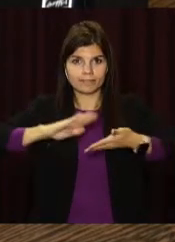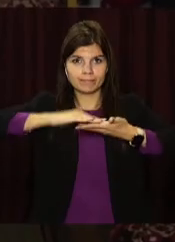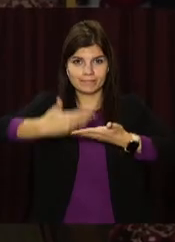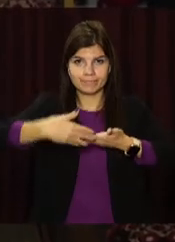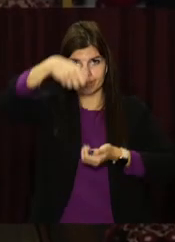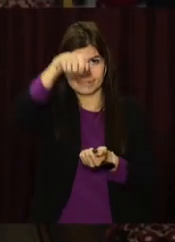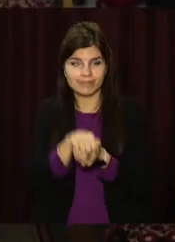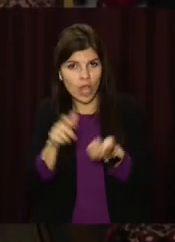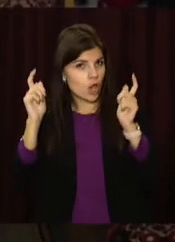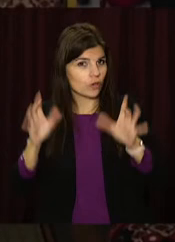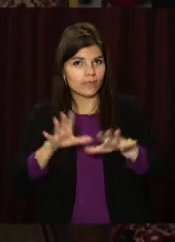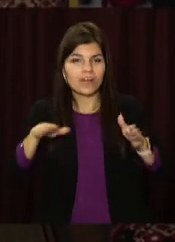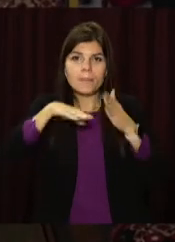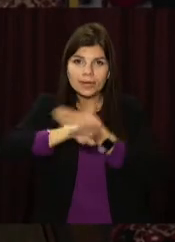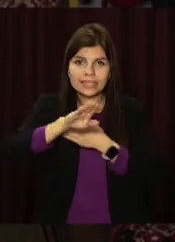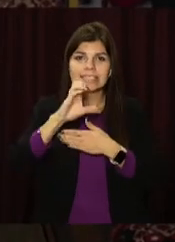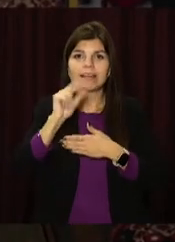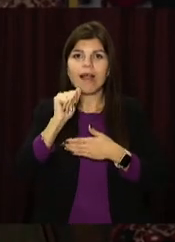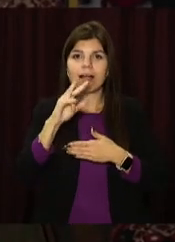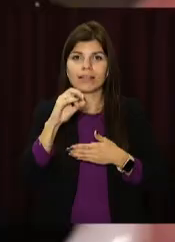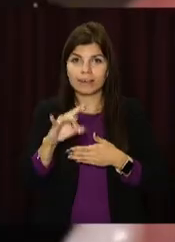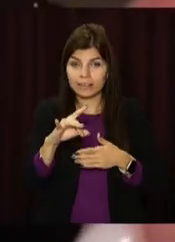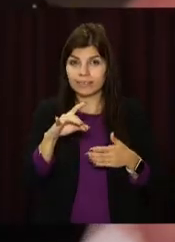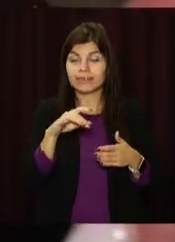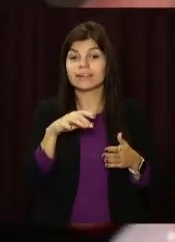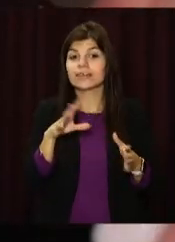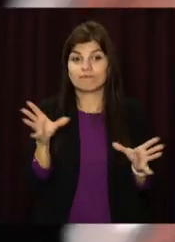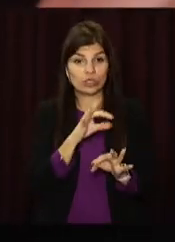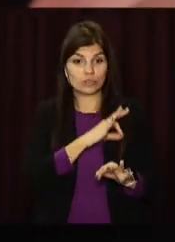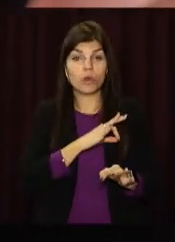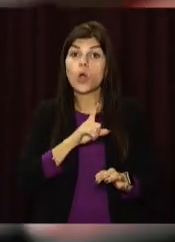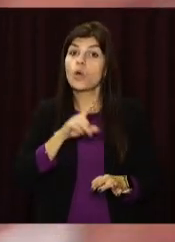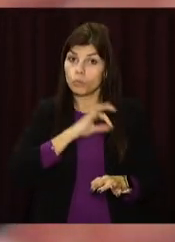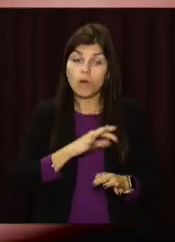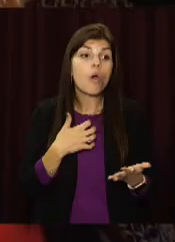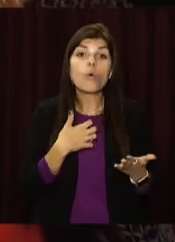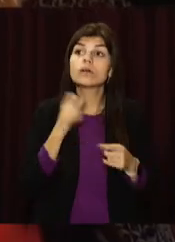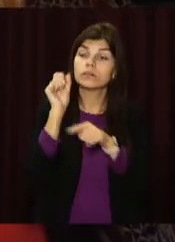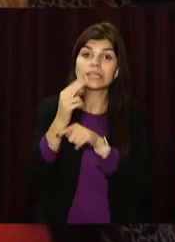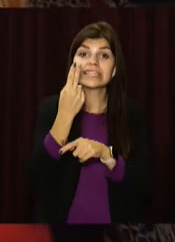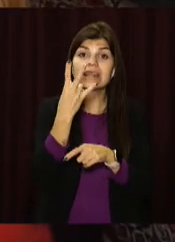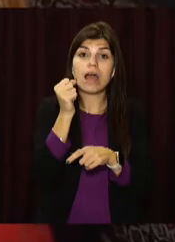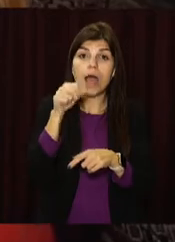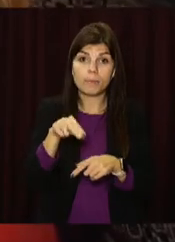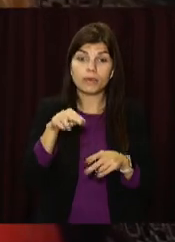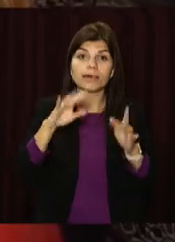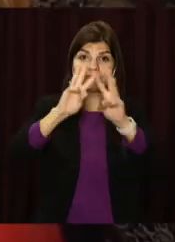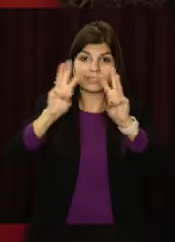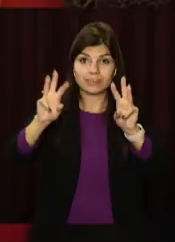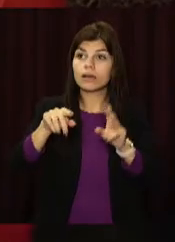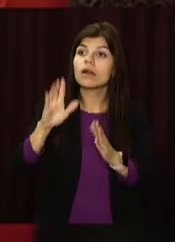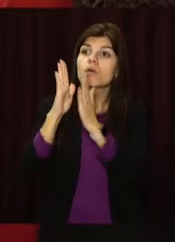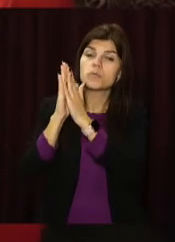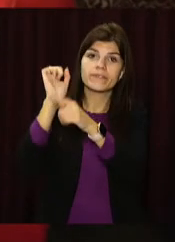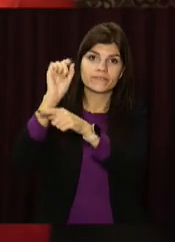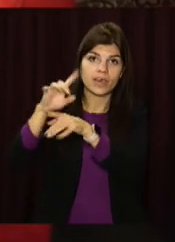Ноутбук, портативний принтер, сканер та Wi-Fi-роутер. Щоб скористатися сервісом, треба на сайті ЦНАПу в розділі «Заявка на виїзне